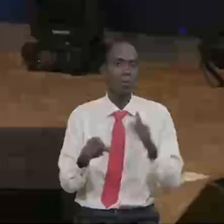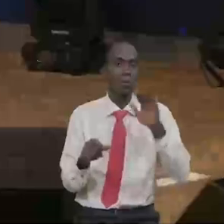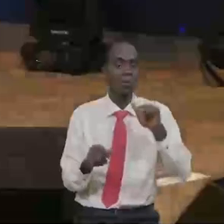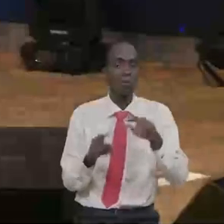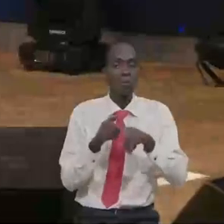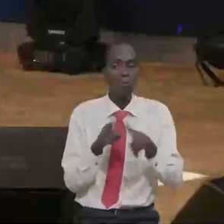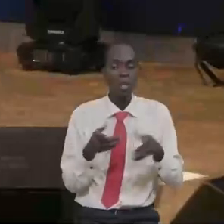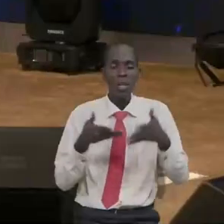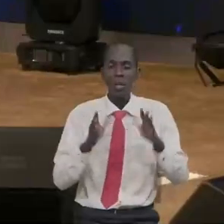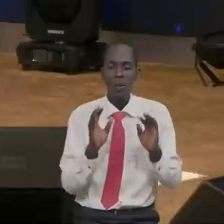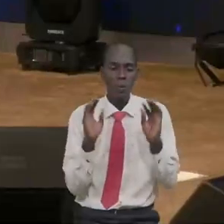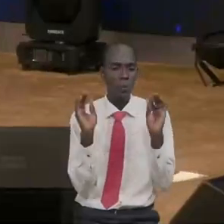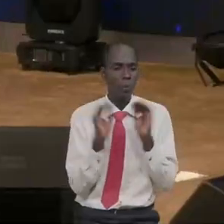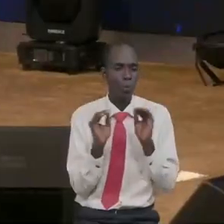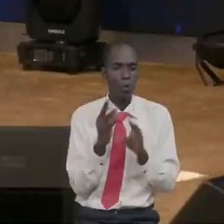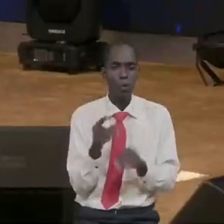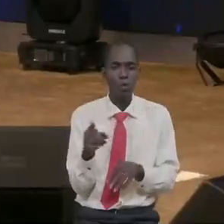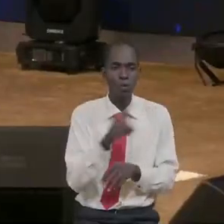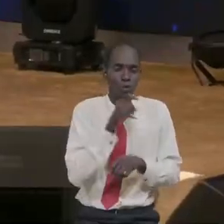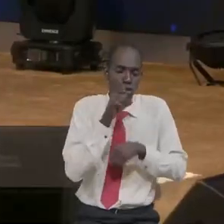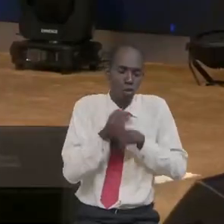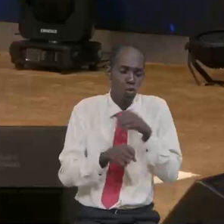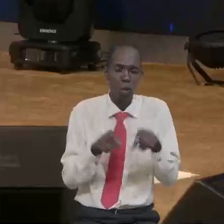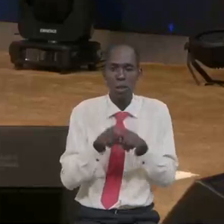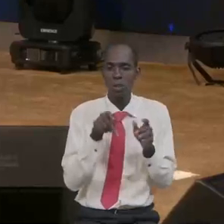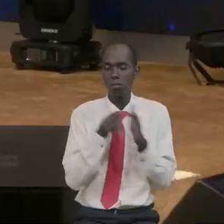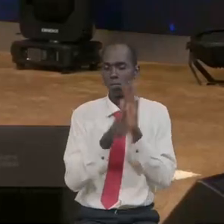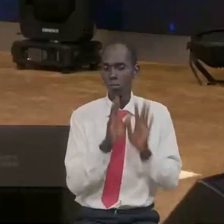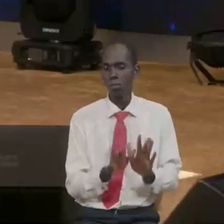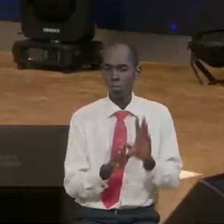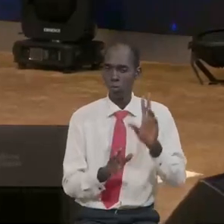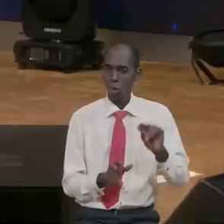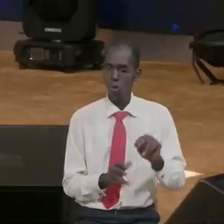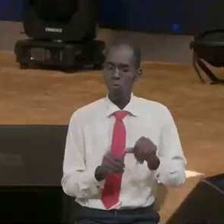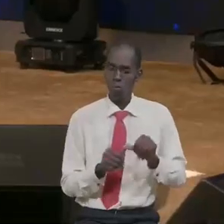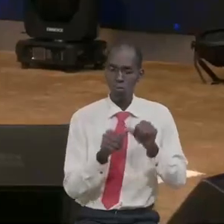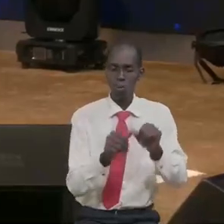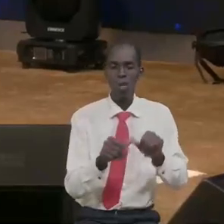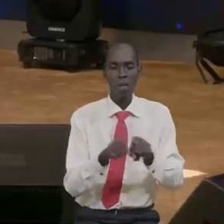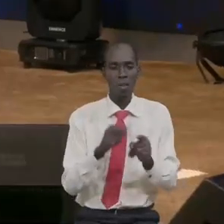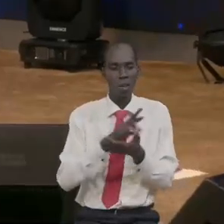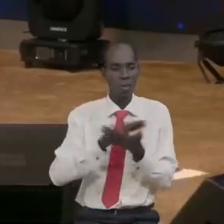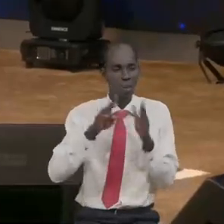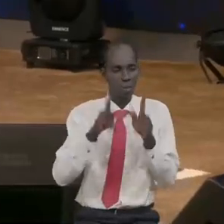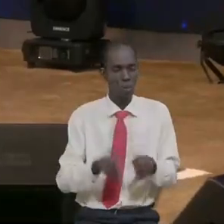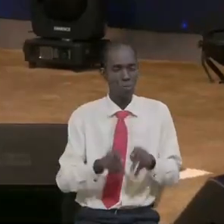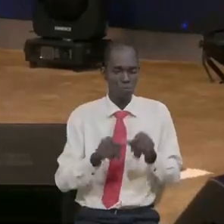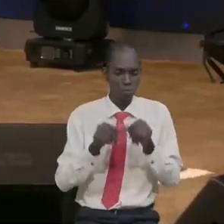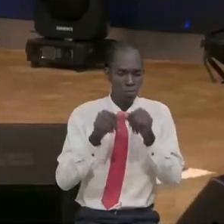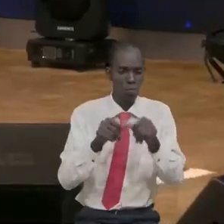que nul de vous, en effet, ne souffre comme meurtrier. Demeurez juste, demeurez saint